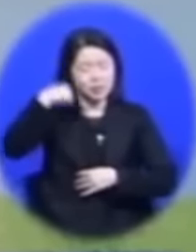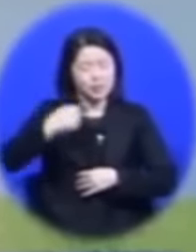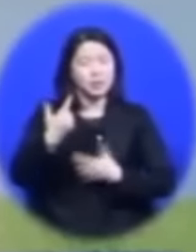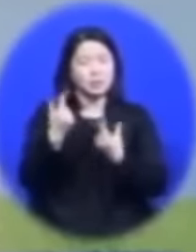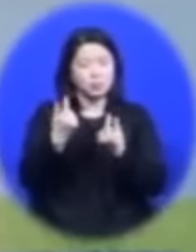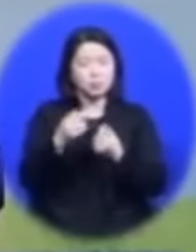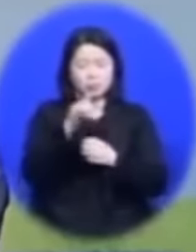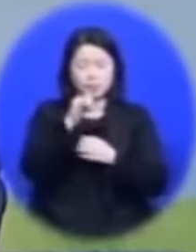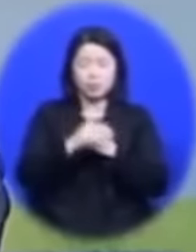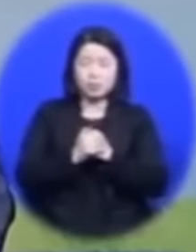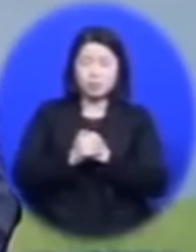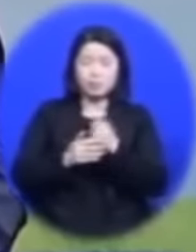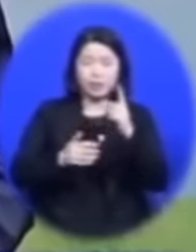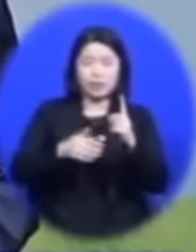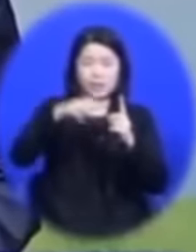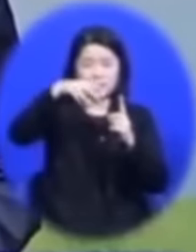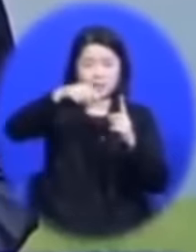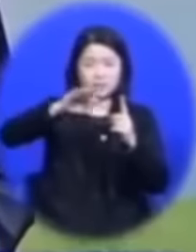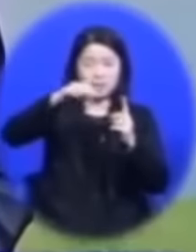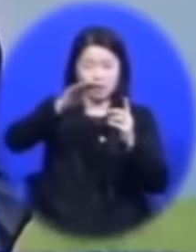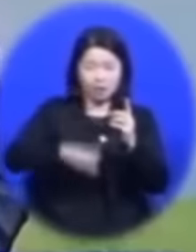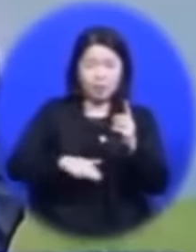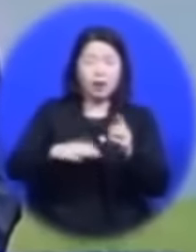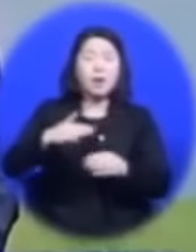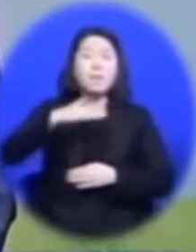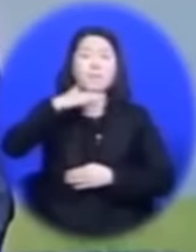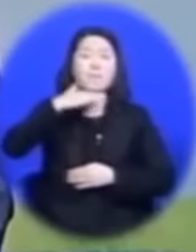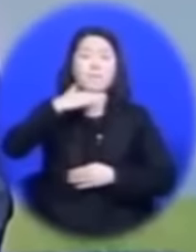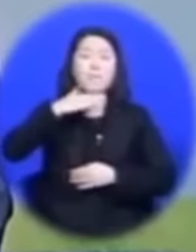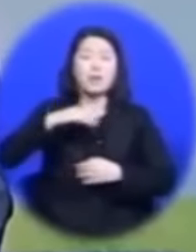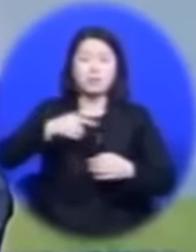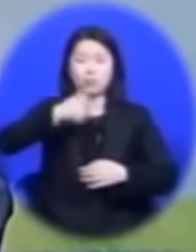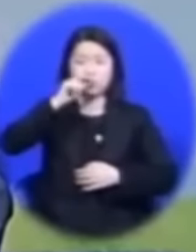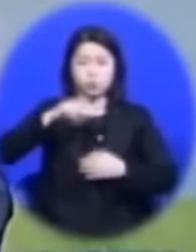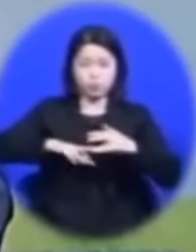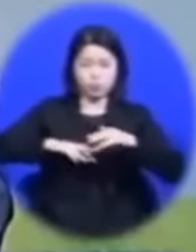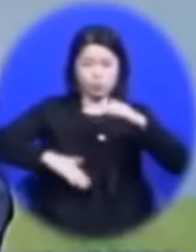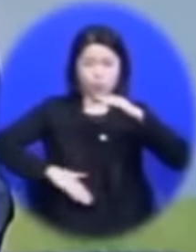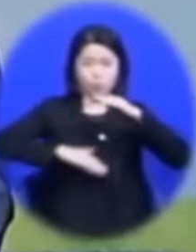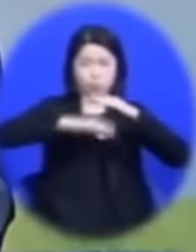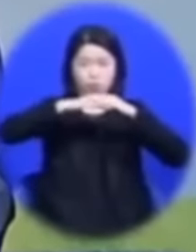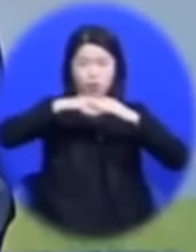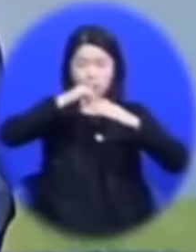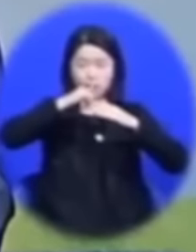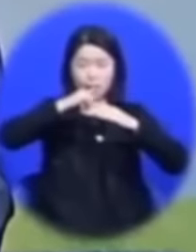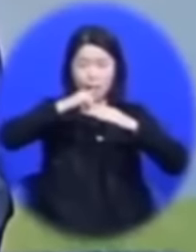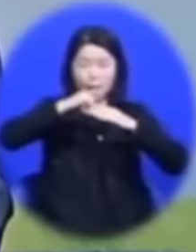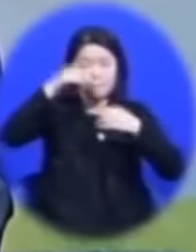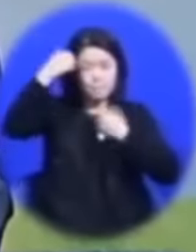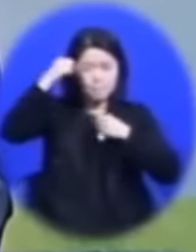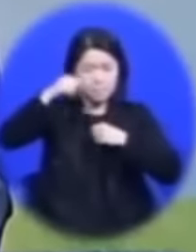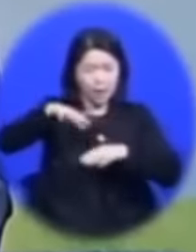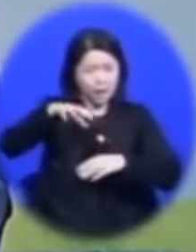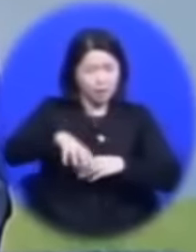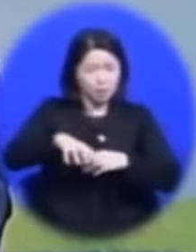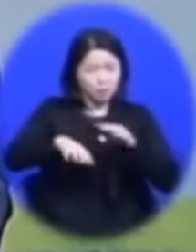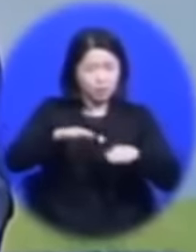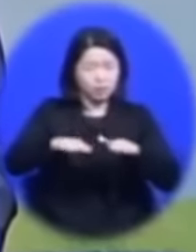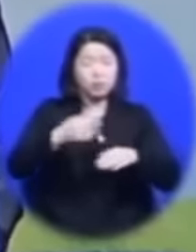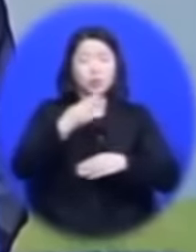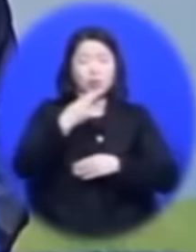겁니다. 1절 하반절에 목까지 물이 찼습니다. 발붙일 곳이 없는 깊고 깊은 수렁에